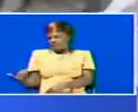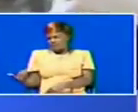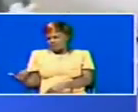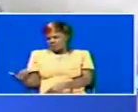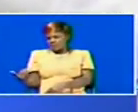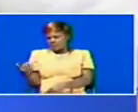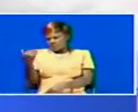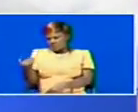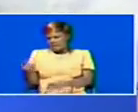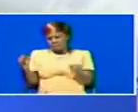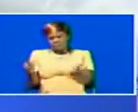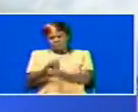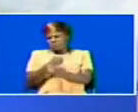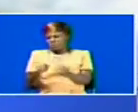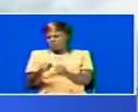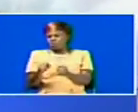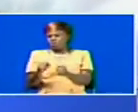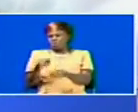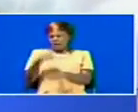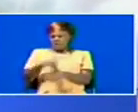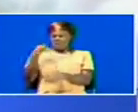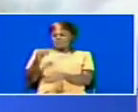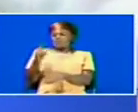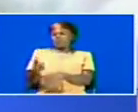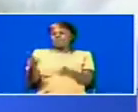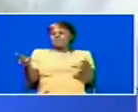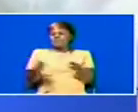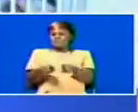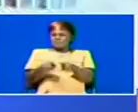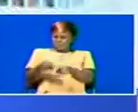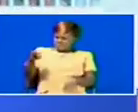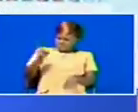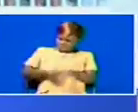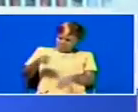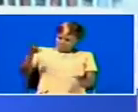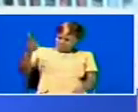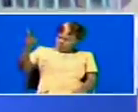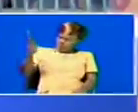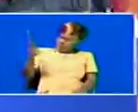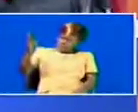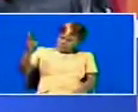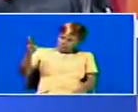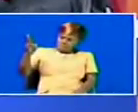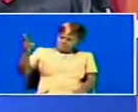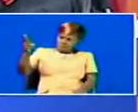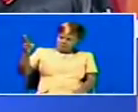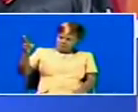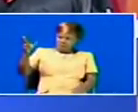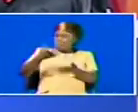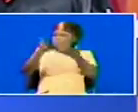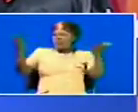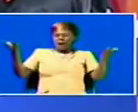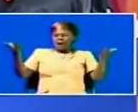mtoto hawezi kuwa amemhasiri kivyovyote vile. Na pia kama utapiga risasi, upige risasi kiholela